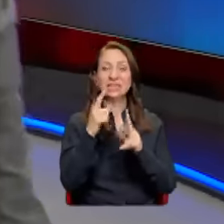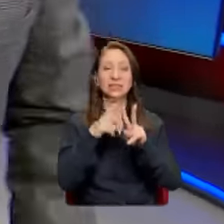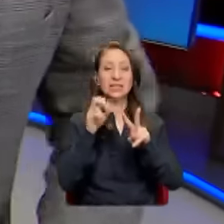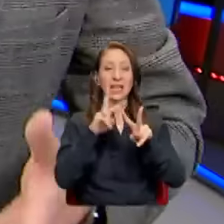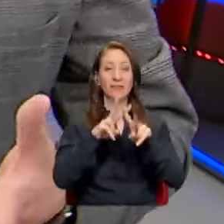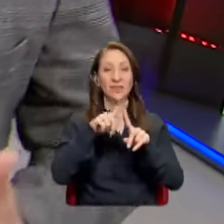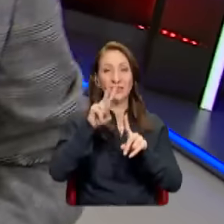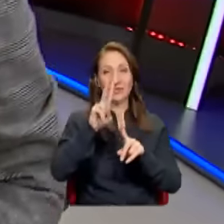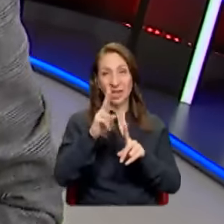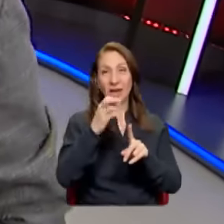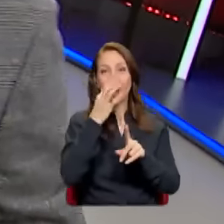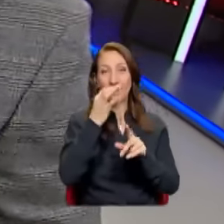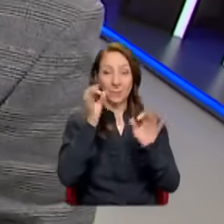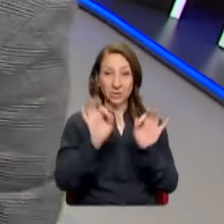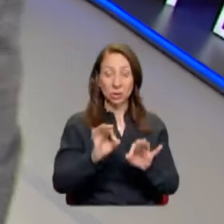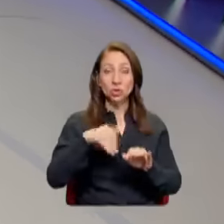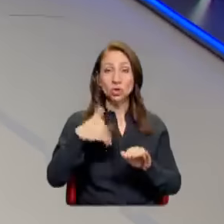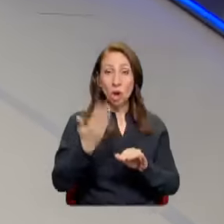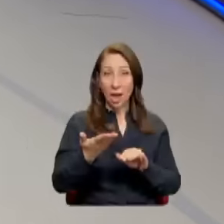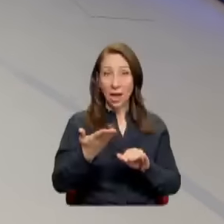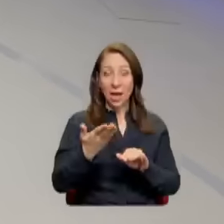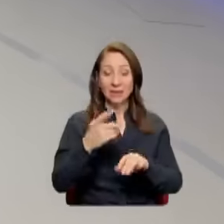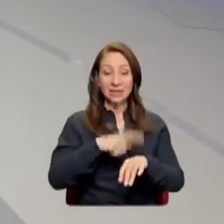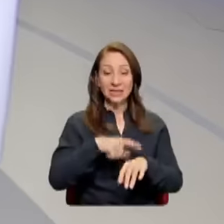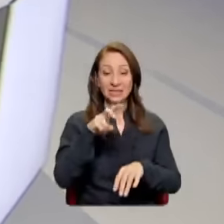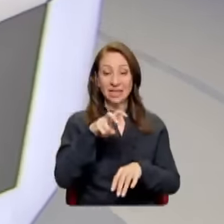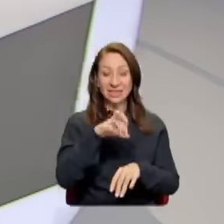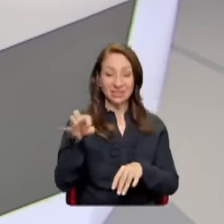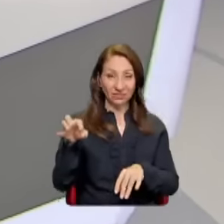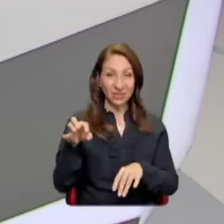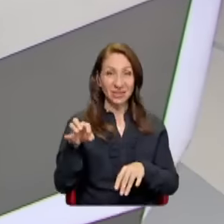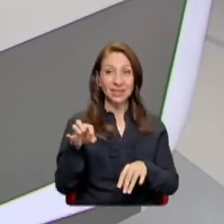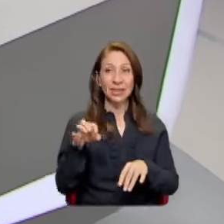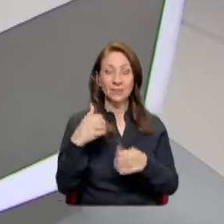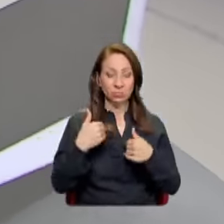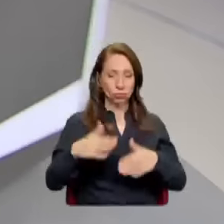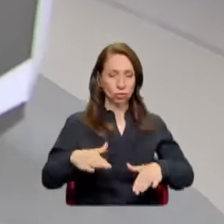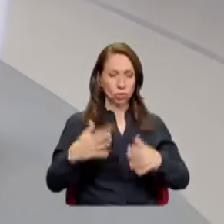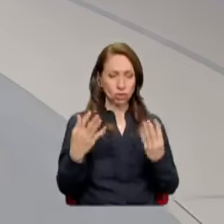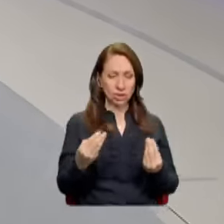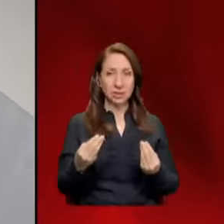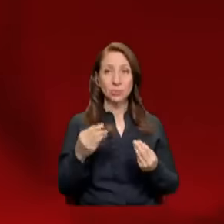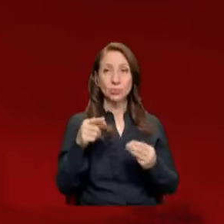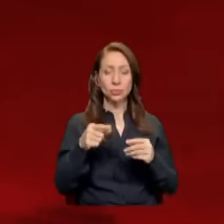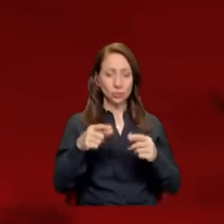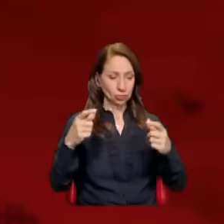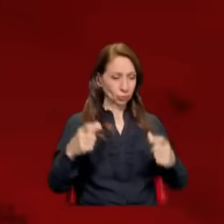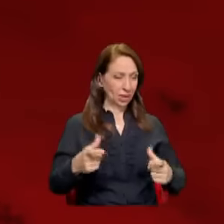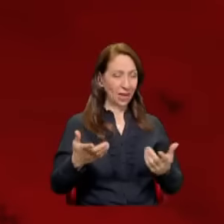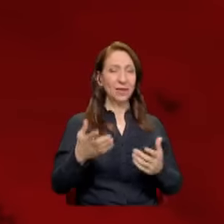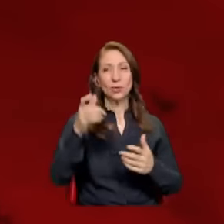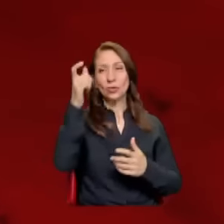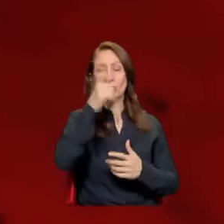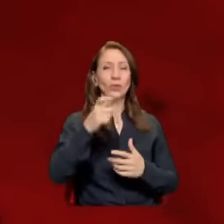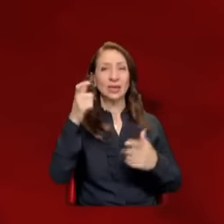ekranlarında haber başlayacak sonrasında saatler 8i gösterdiğinde de biz burada olacağız bu stü